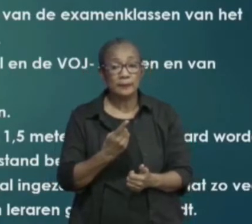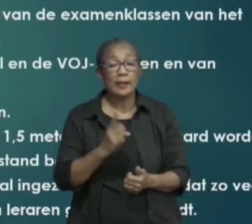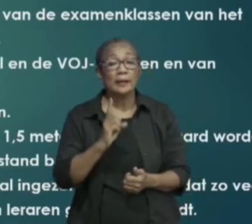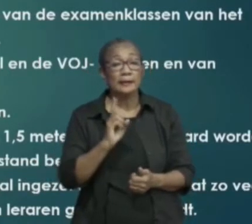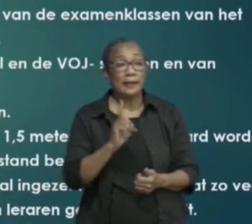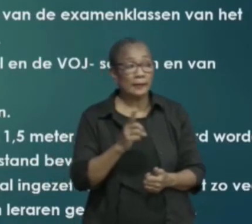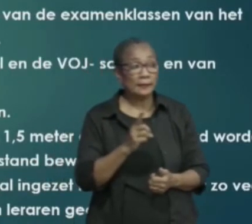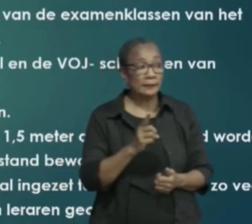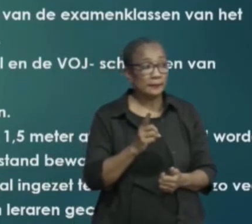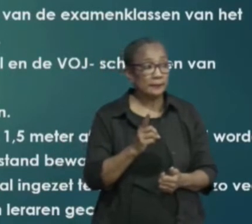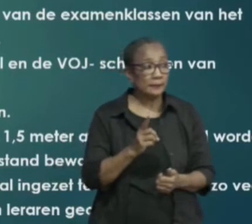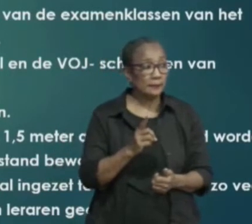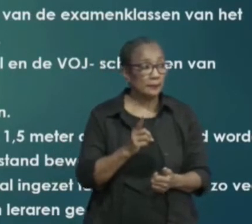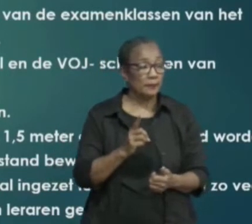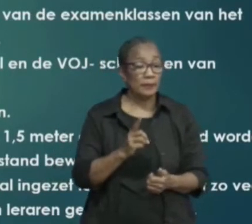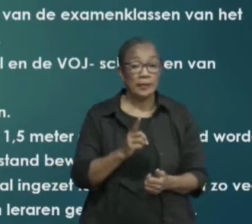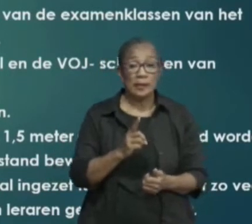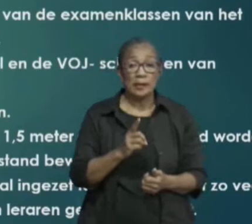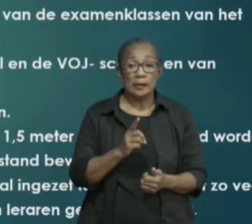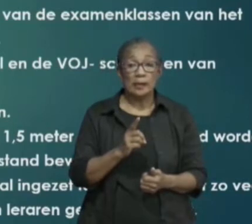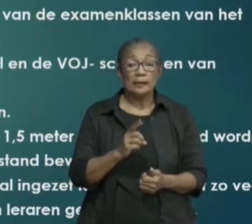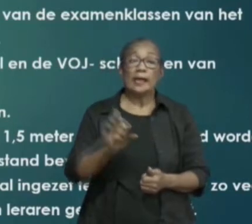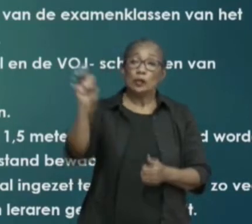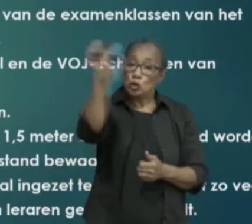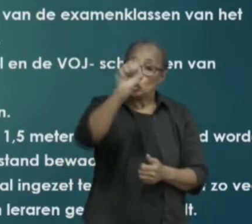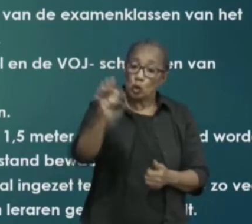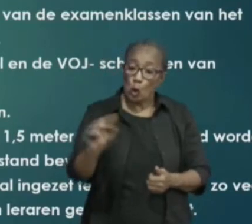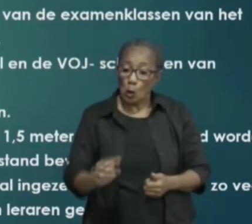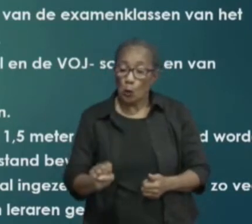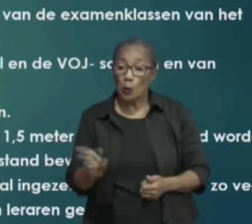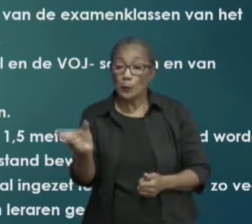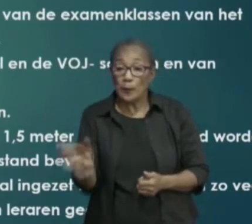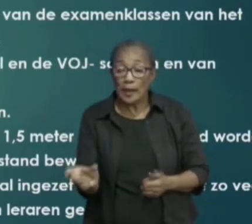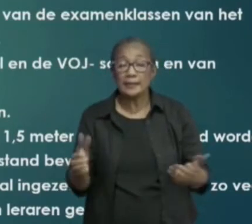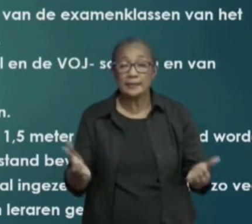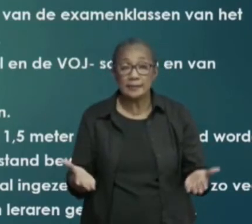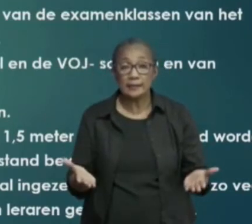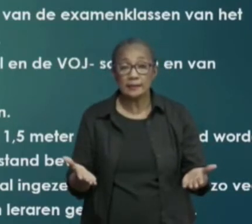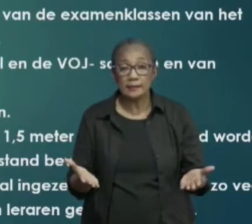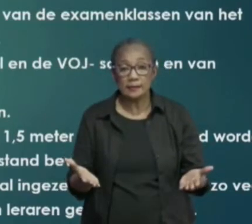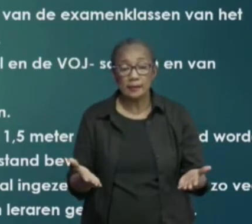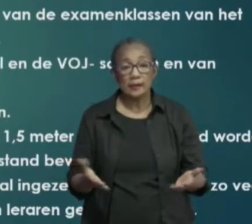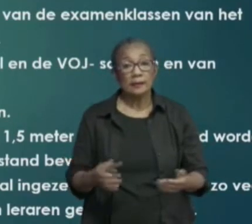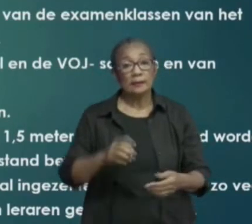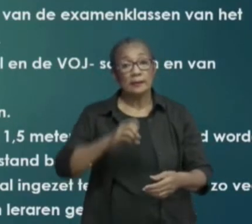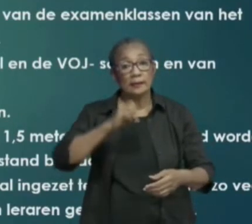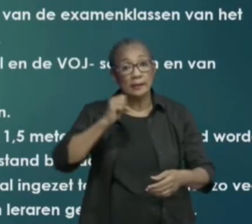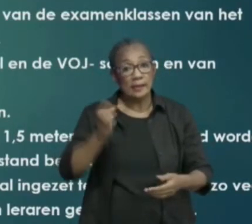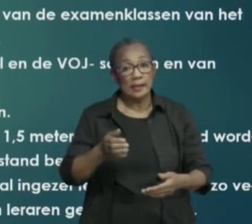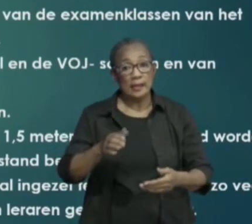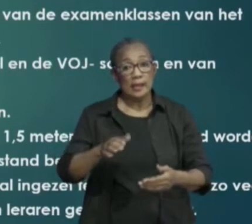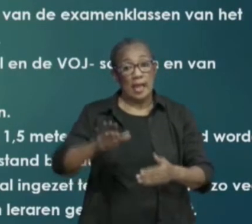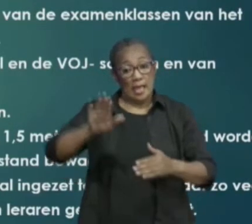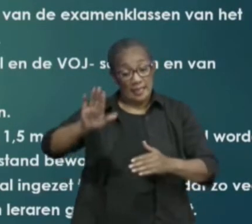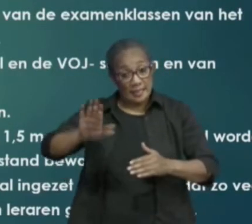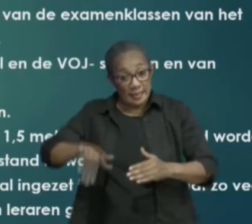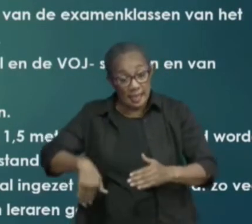dat de interieurverzorgers die normaliter na het